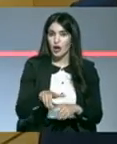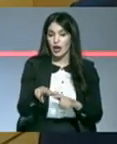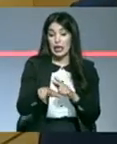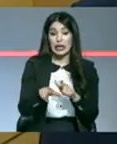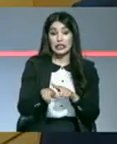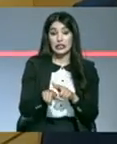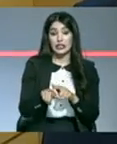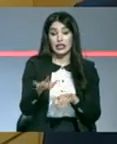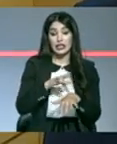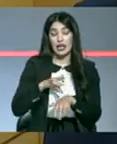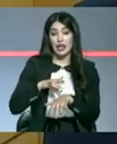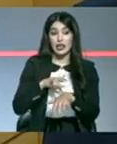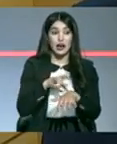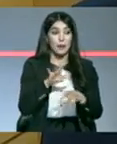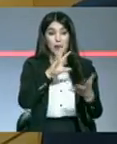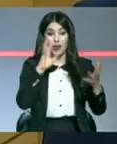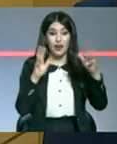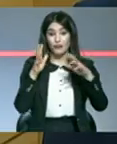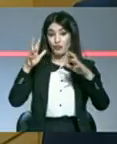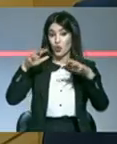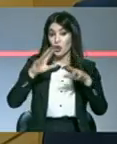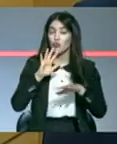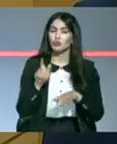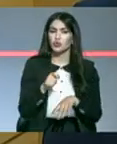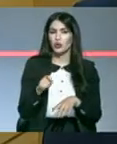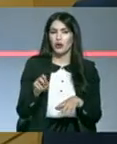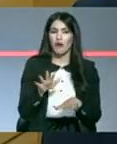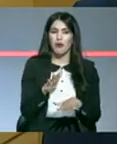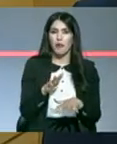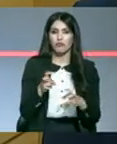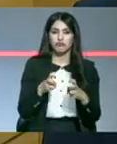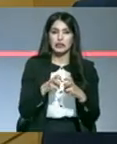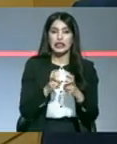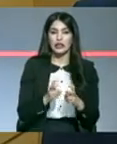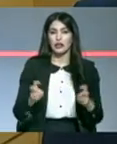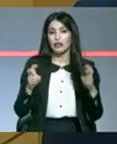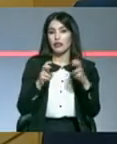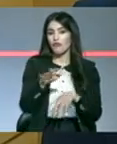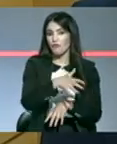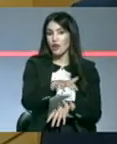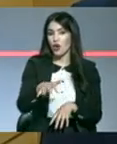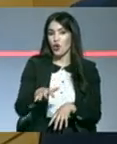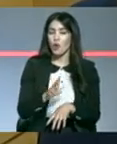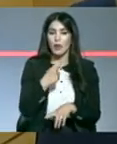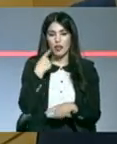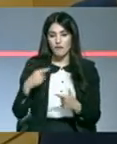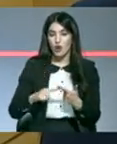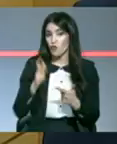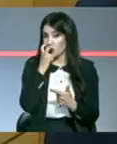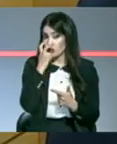تشهد تتاثر بالعوامل المناخيه يمكن ان تضرب وارتفاع في مستوى اسعار الفلفل